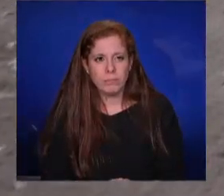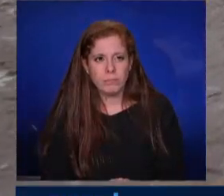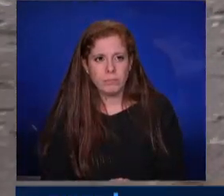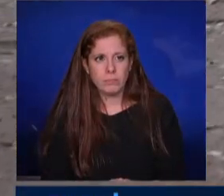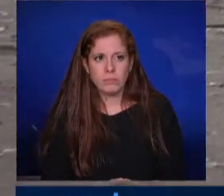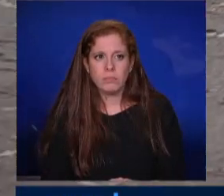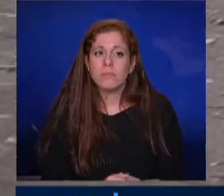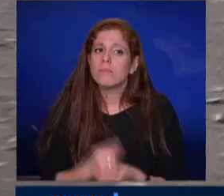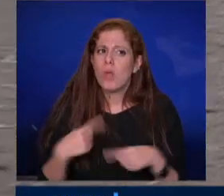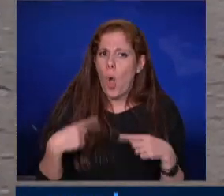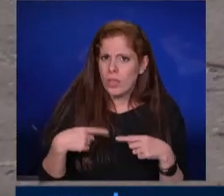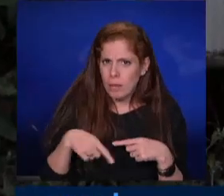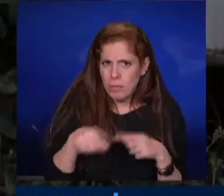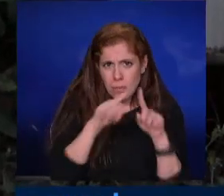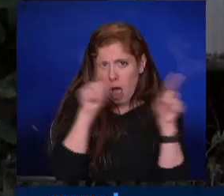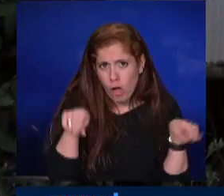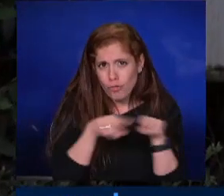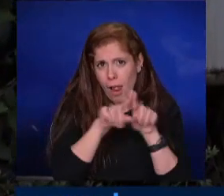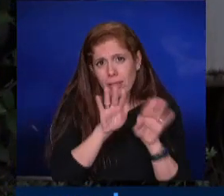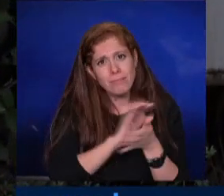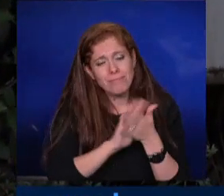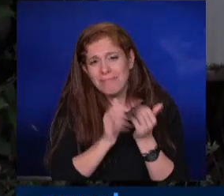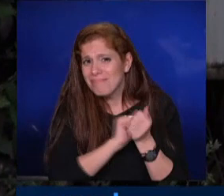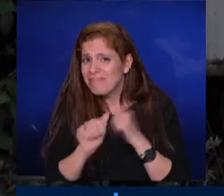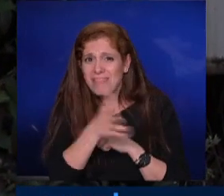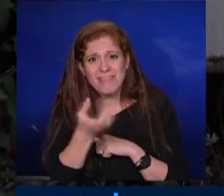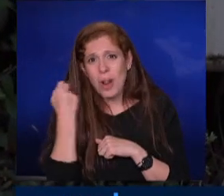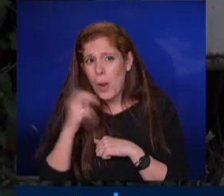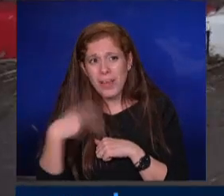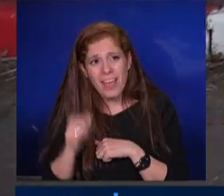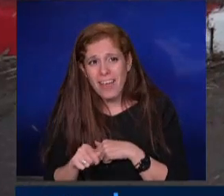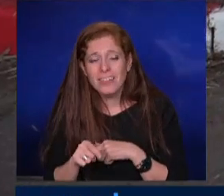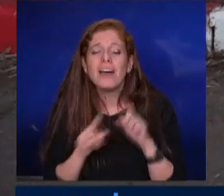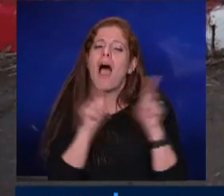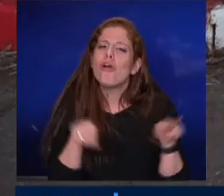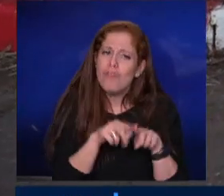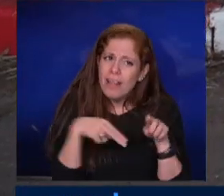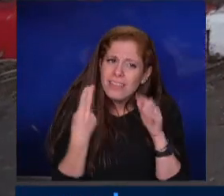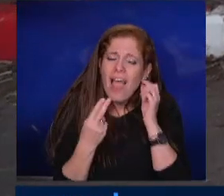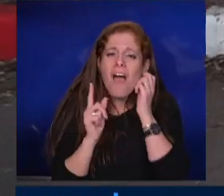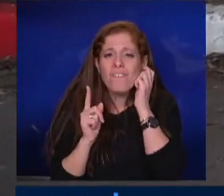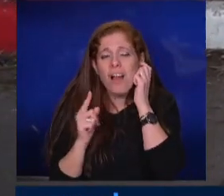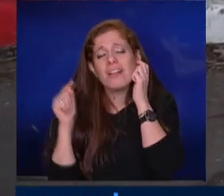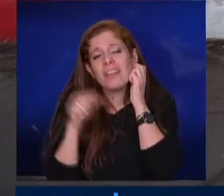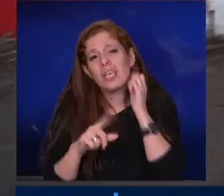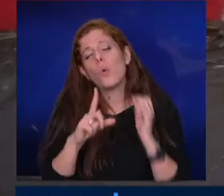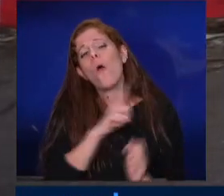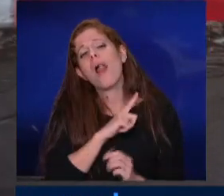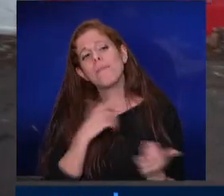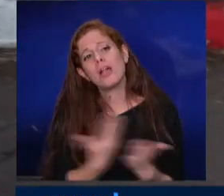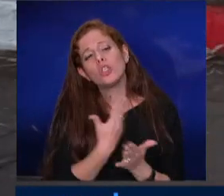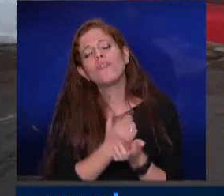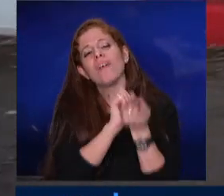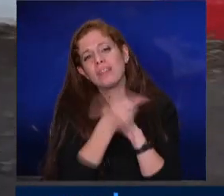מעוד כמה ימים כבר השלט הזה כבר לא יהיה פה. השלט עוד יהיה פה, אבל יגיעו חיילים חדשים, ואז נחליף את